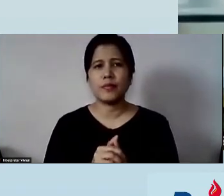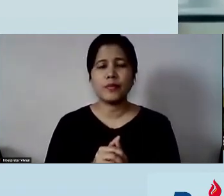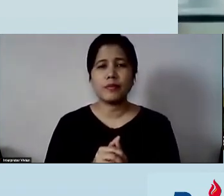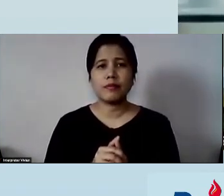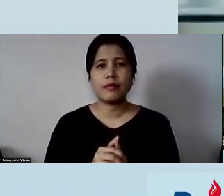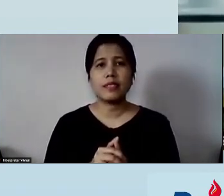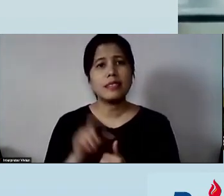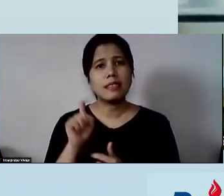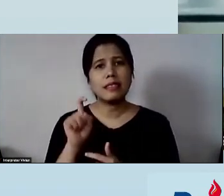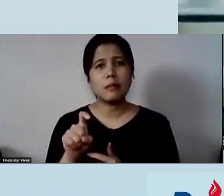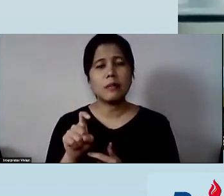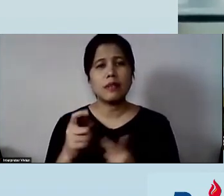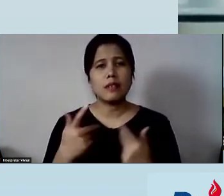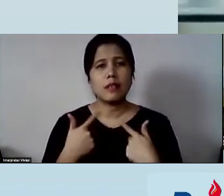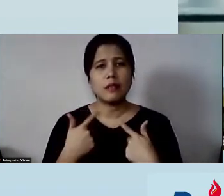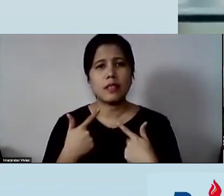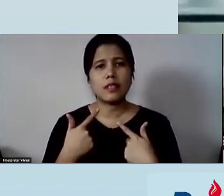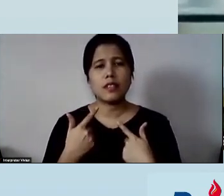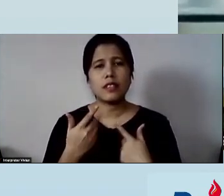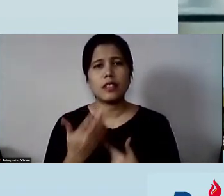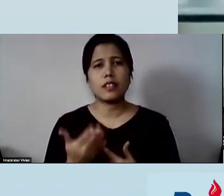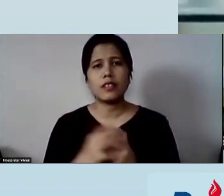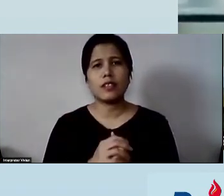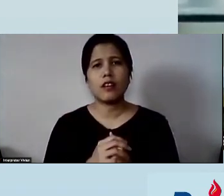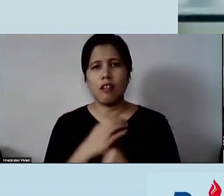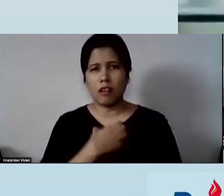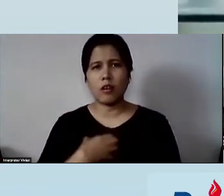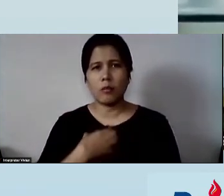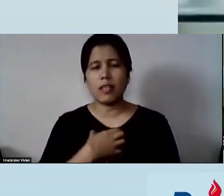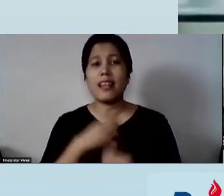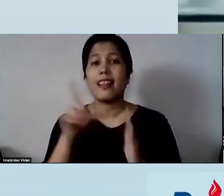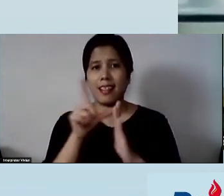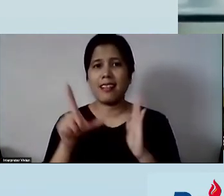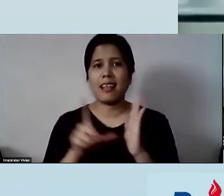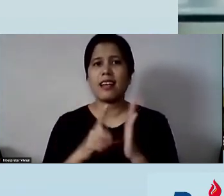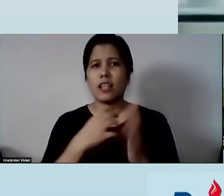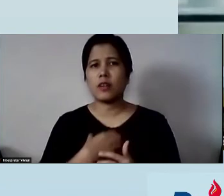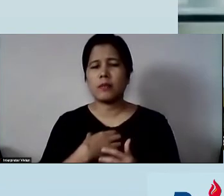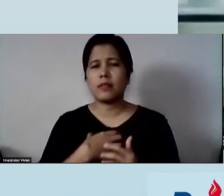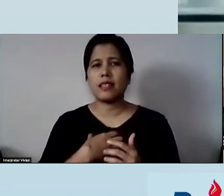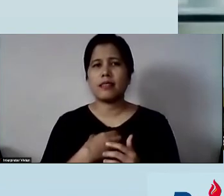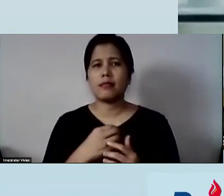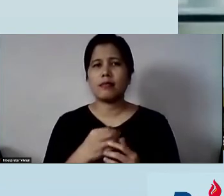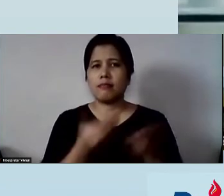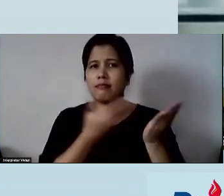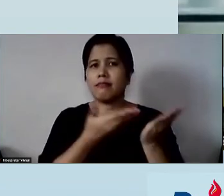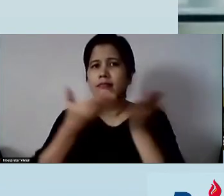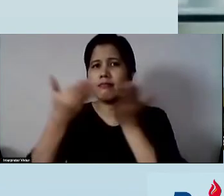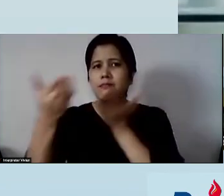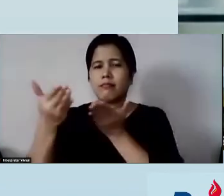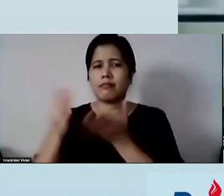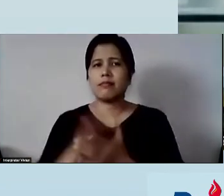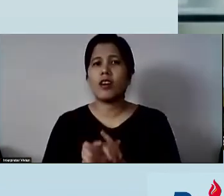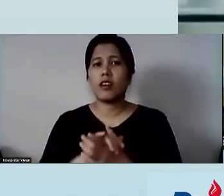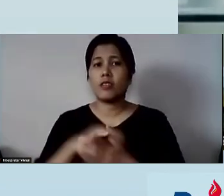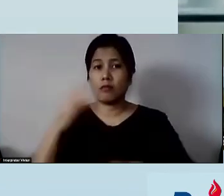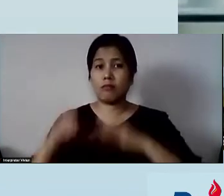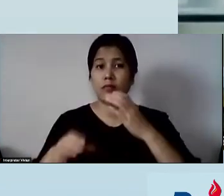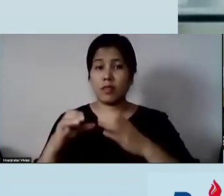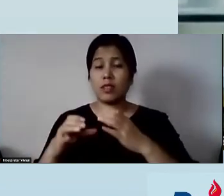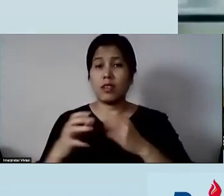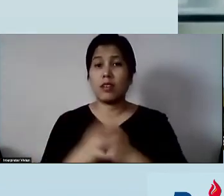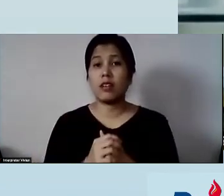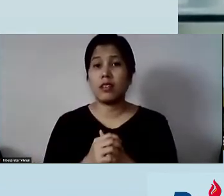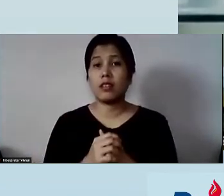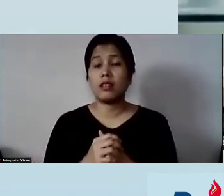Dapat, pag mayroon kayong complaint, legal complaint, ipa-file nyo dyan sa judicial body. No? Pwede yan dyan sa